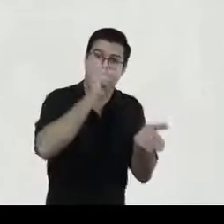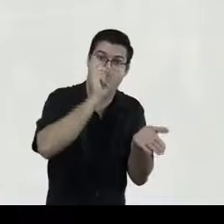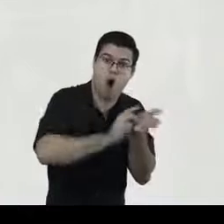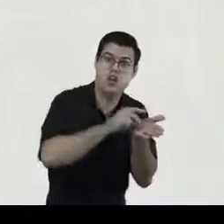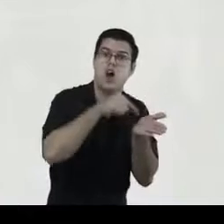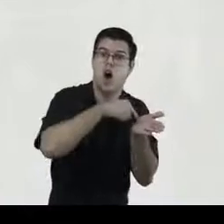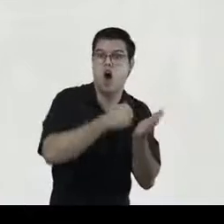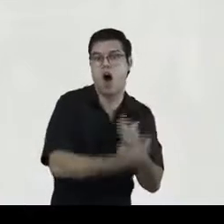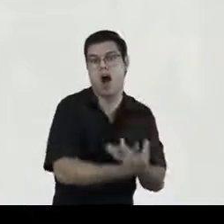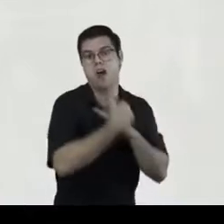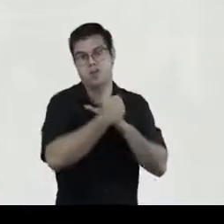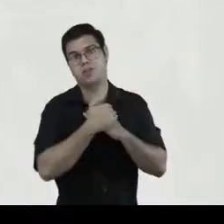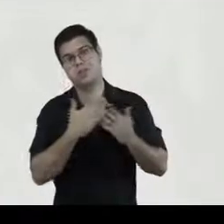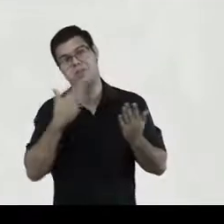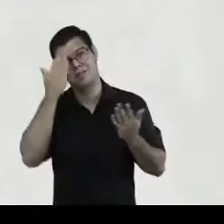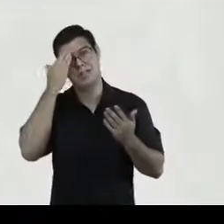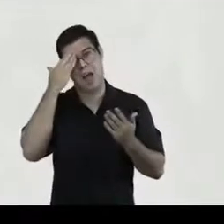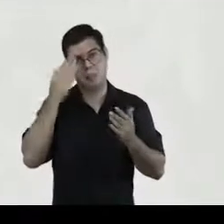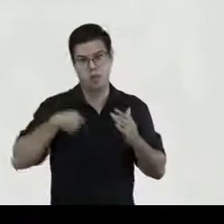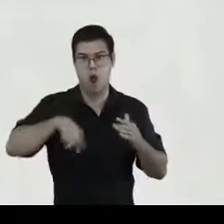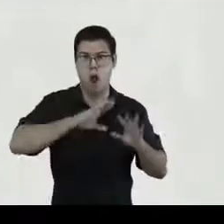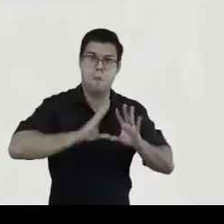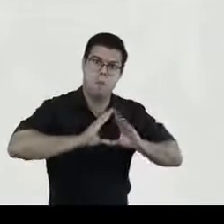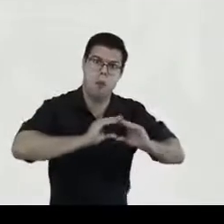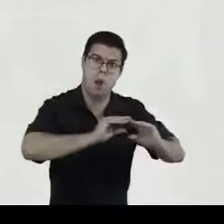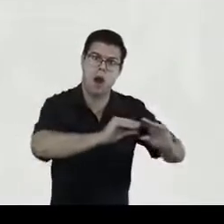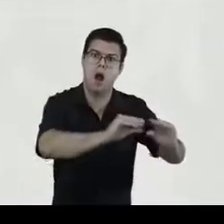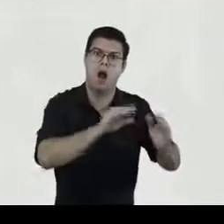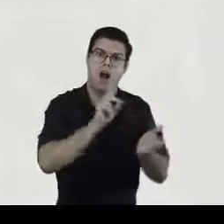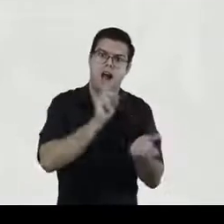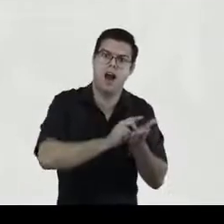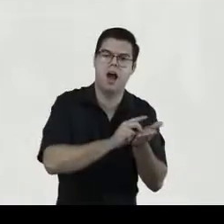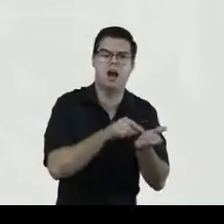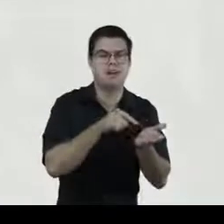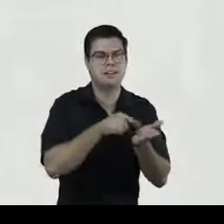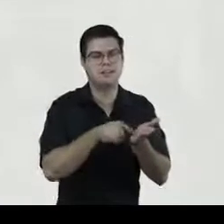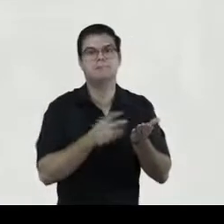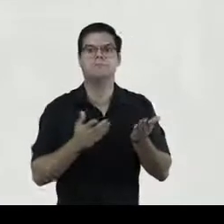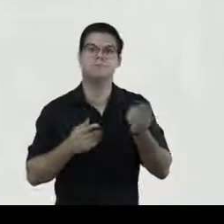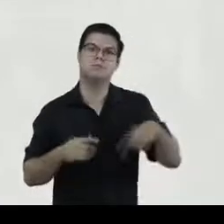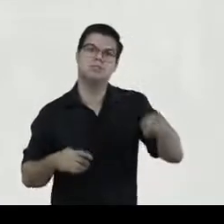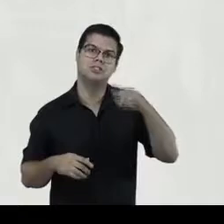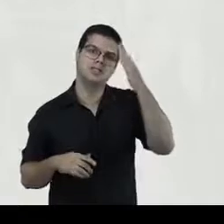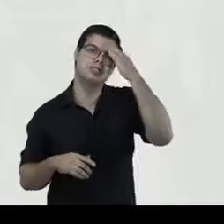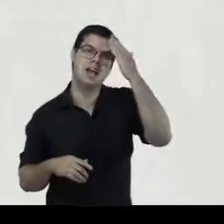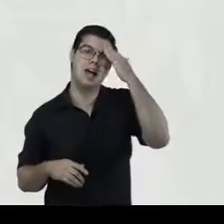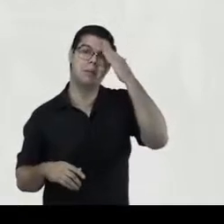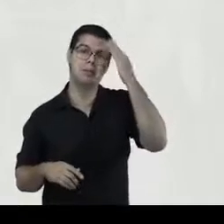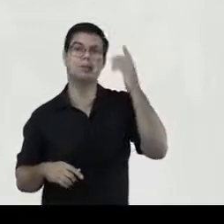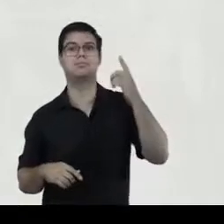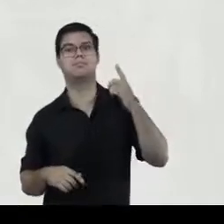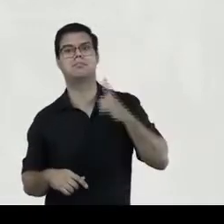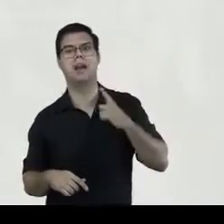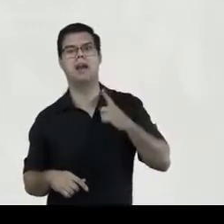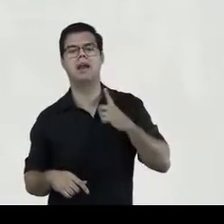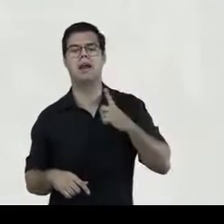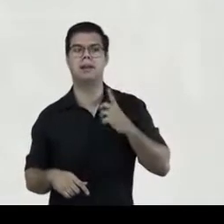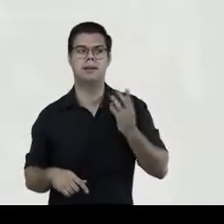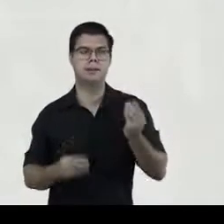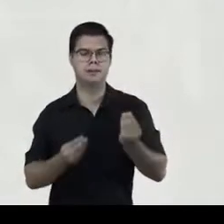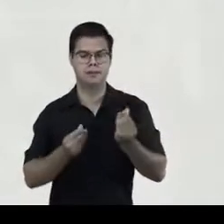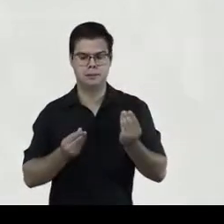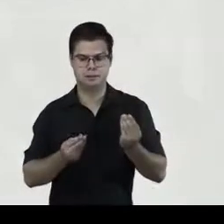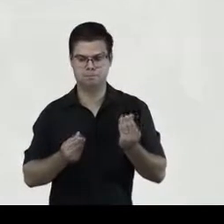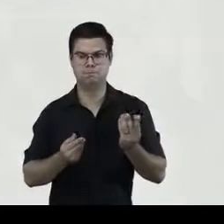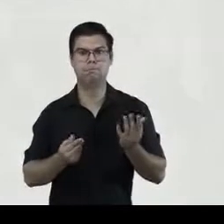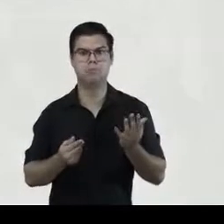so viele Digitalisate, wie wir heute zur Verfügung haben, die uns ermöglichen, mit Beständen aus fernen Bibliotheken zu arbeiten, so